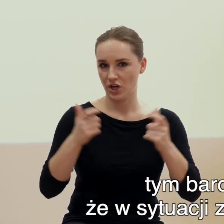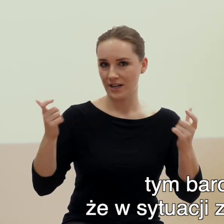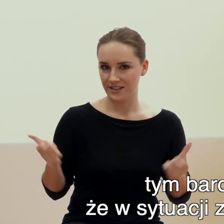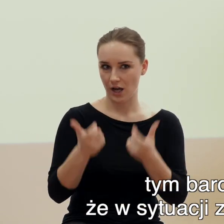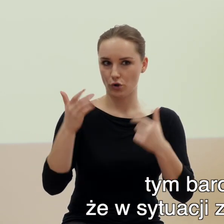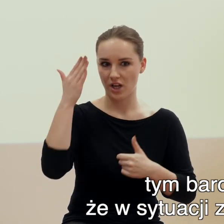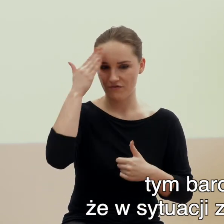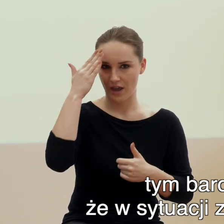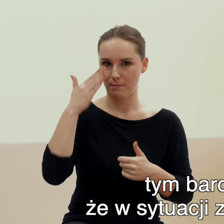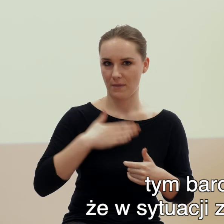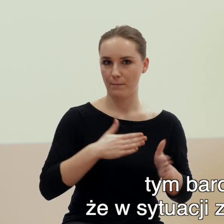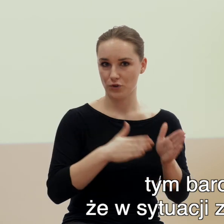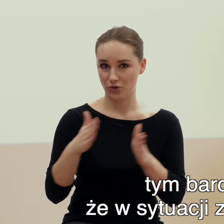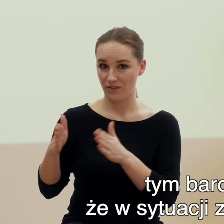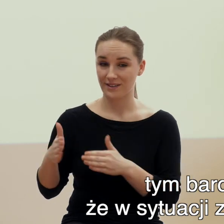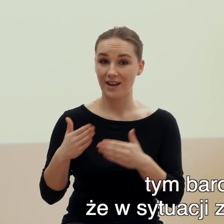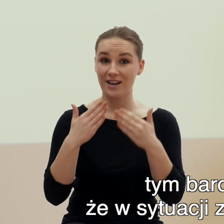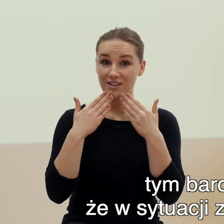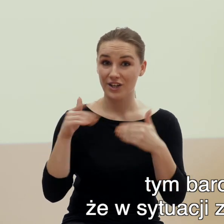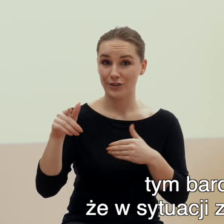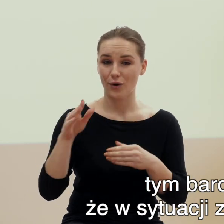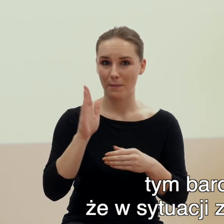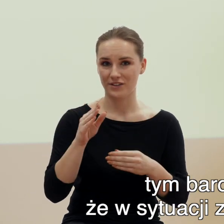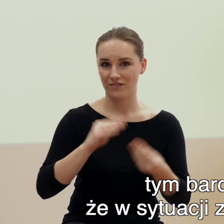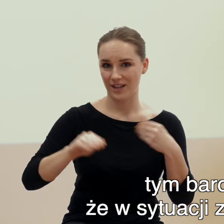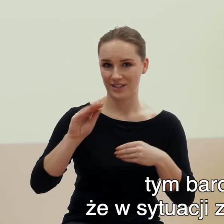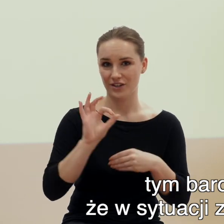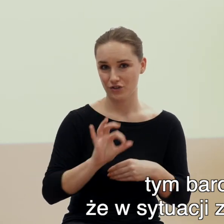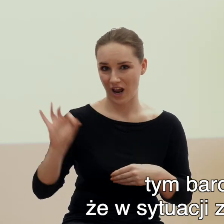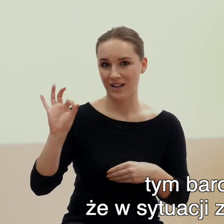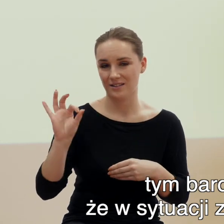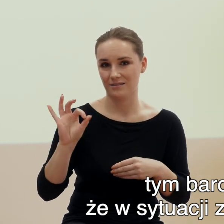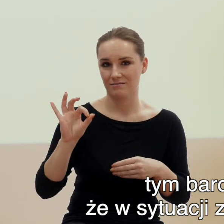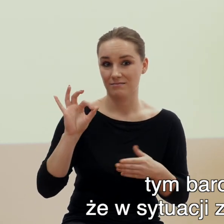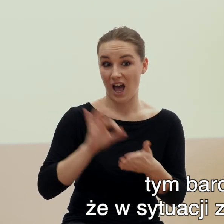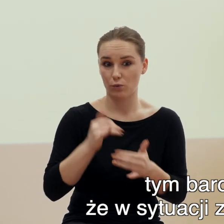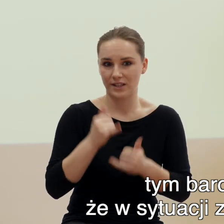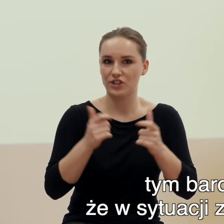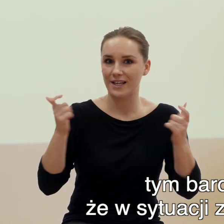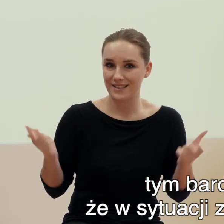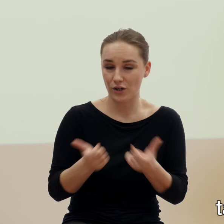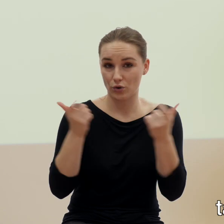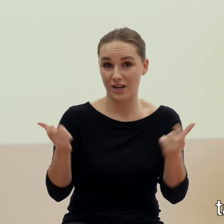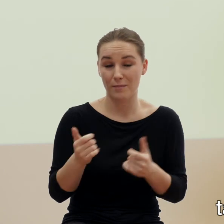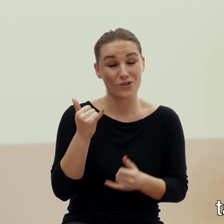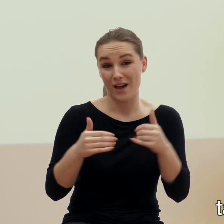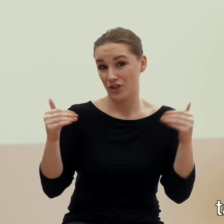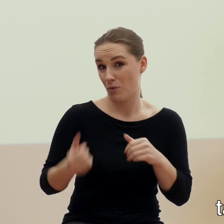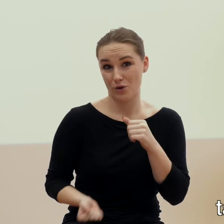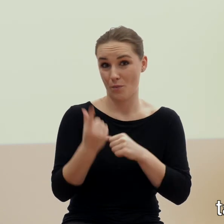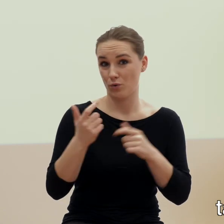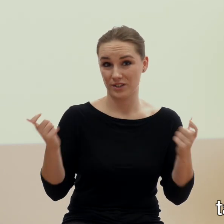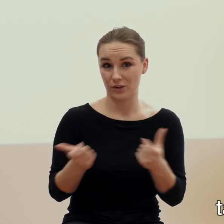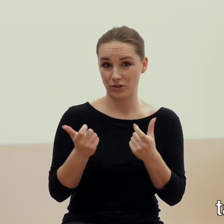tym bardziej zwiększymy swoje szanse na to, że w sytuacji zagrożenia, które może zawsze się zdarzyć, aczkolwiek miejmy nadzieję,